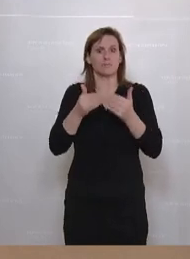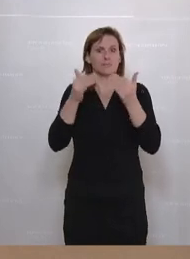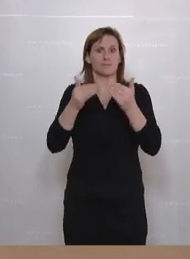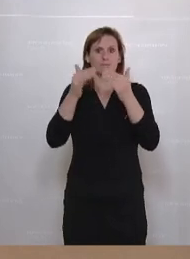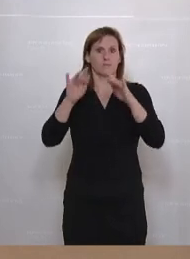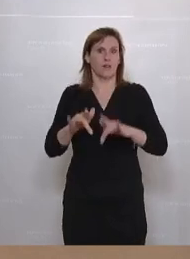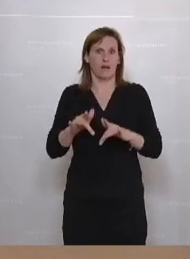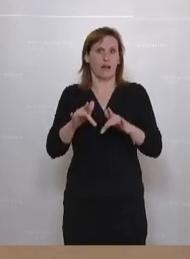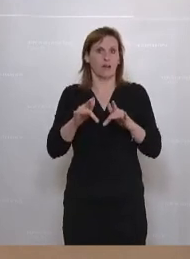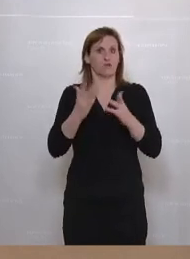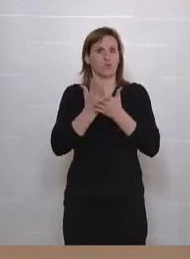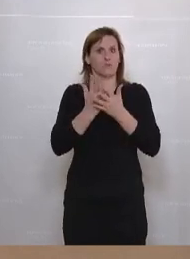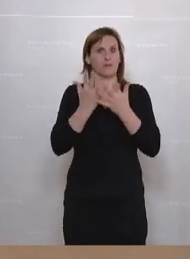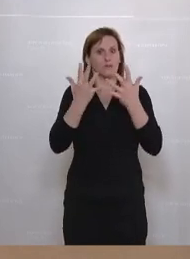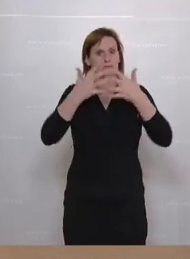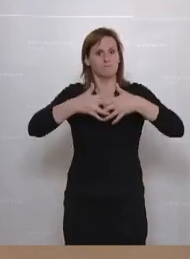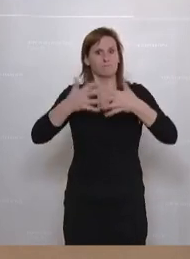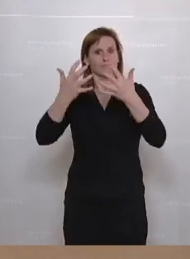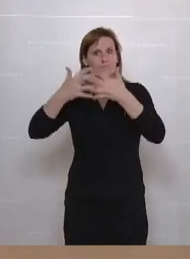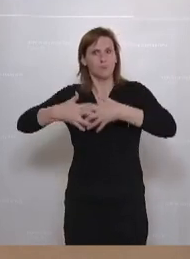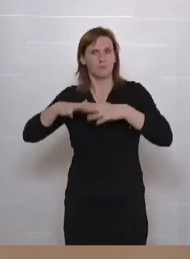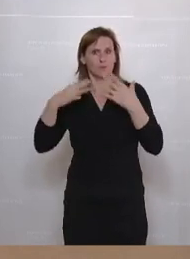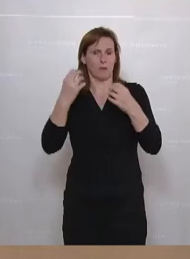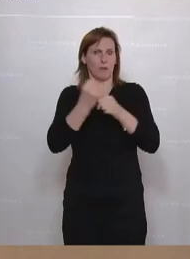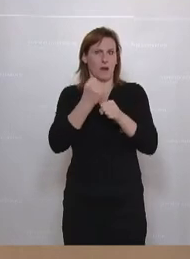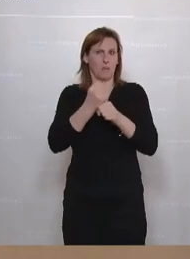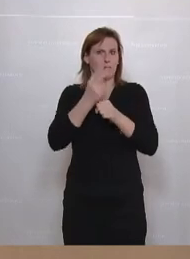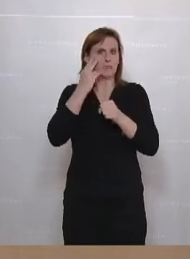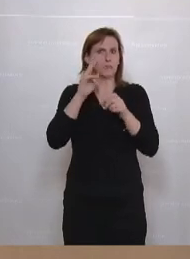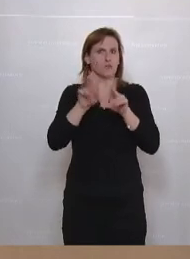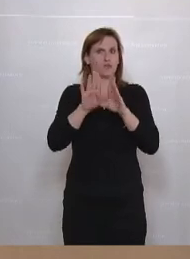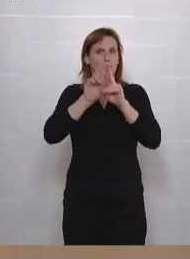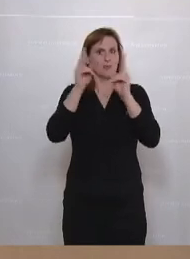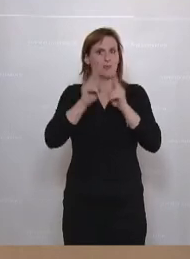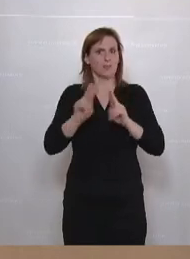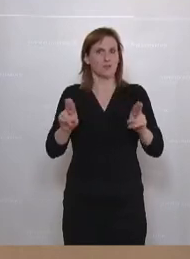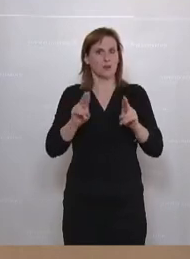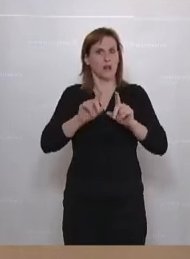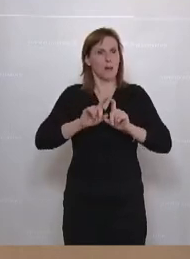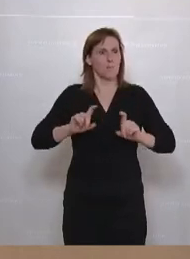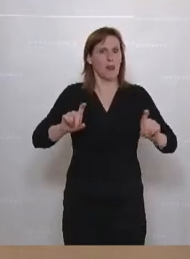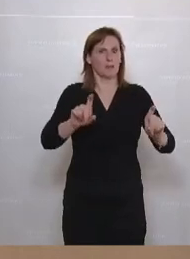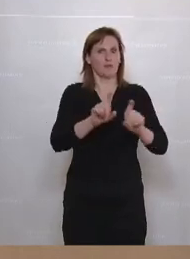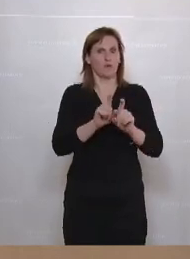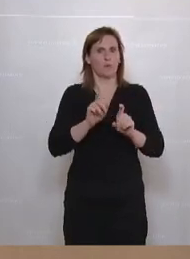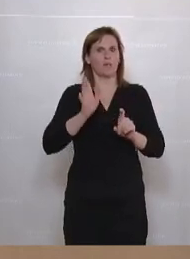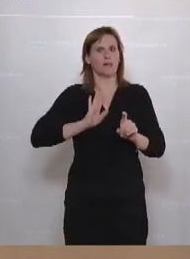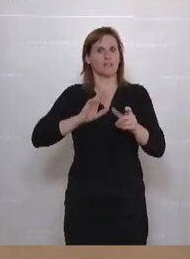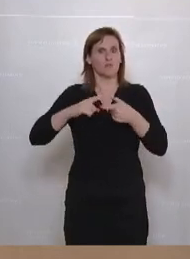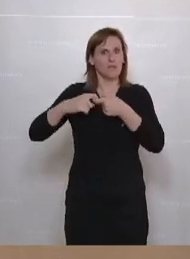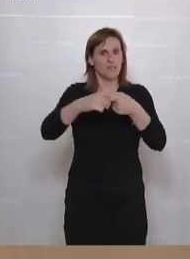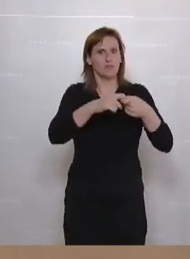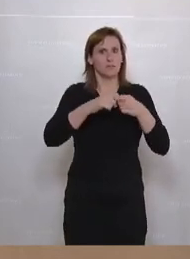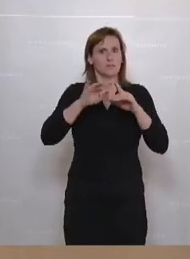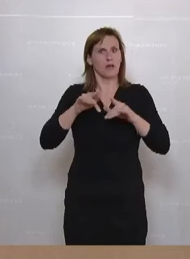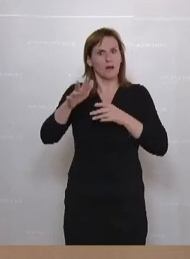sondern die greifen ineinander über. Ich sehe das so, dass diese internationale zivilgesellschaftliche Plattform der Beweissicherung dann ihren